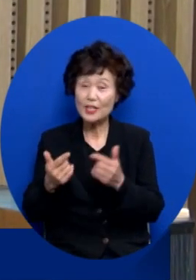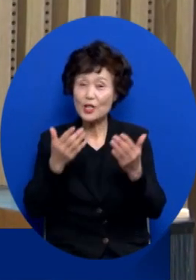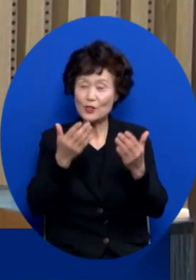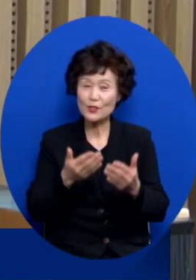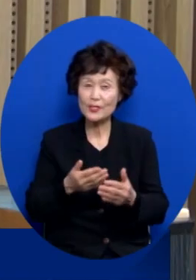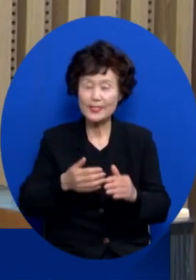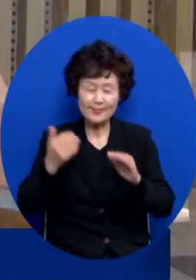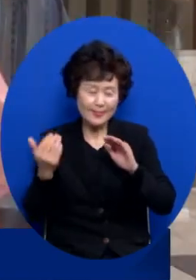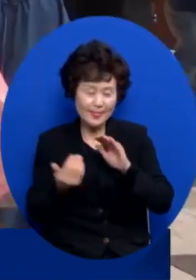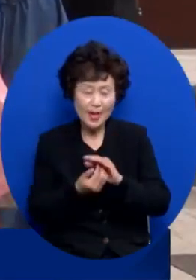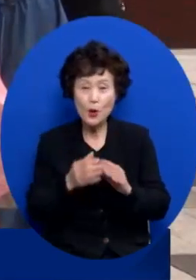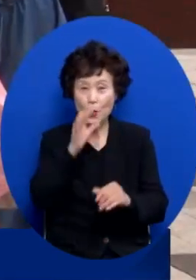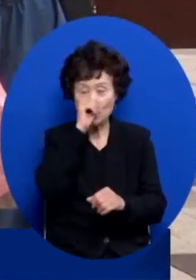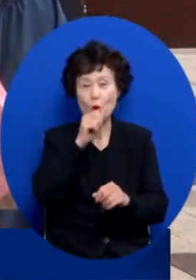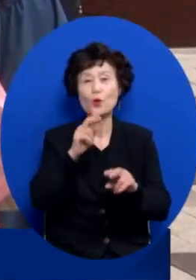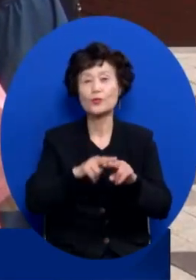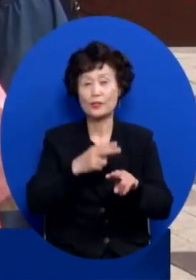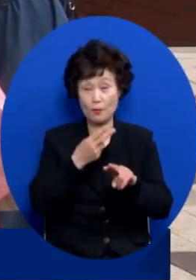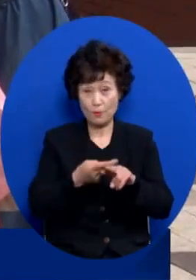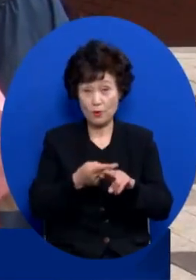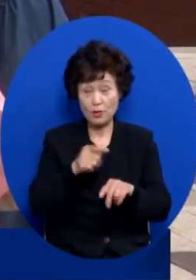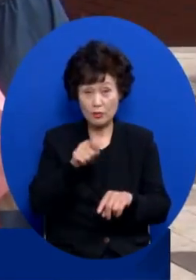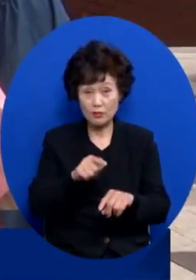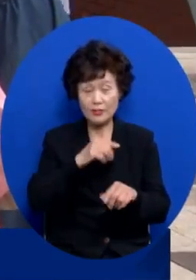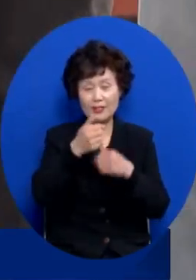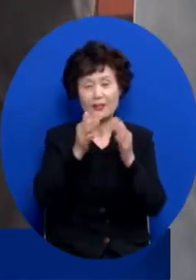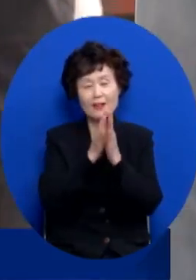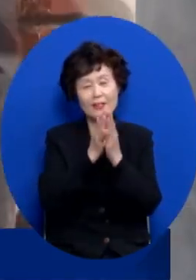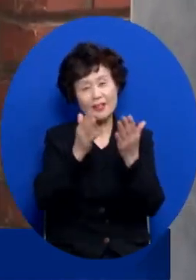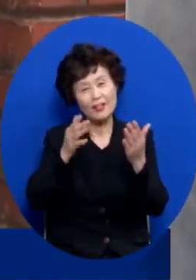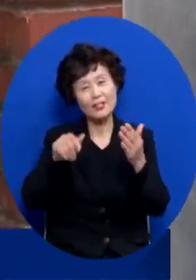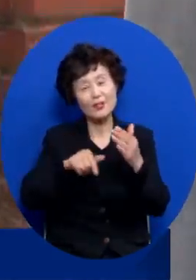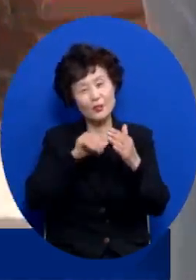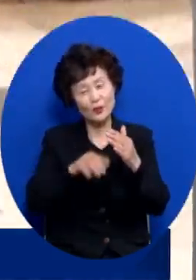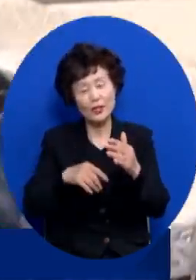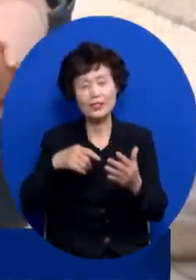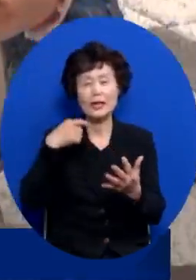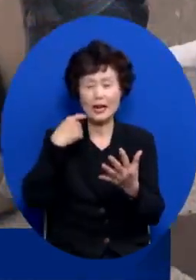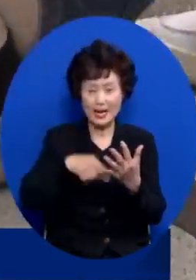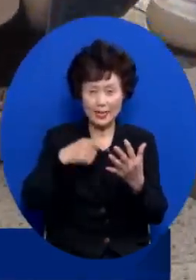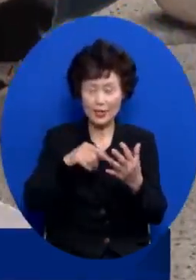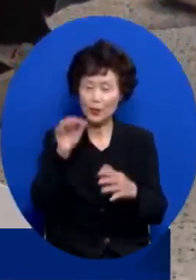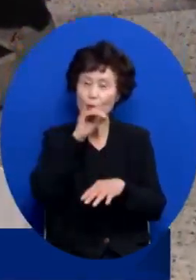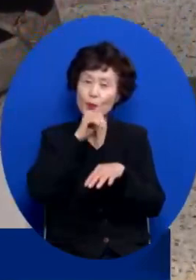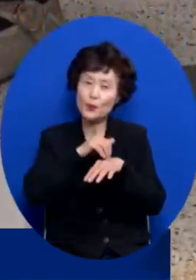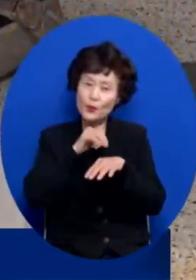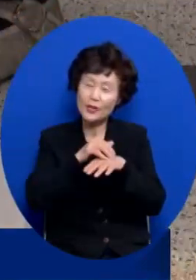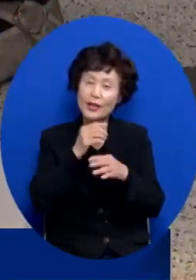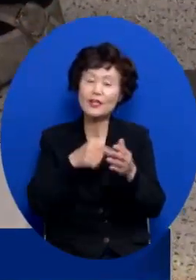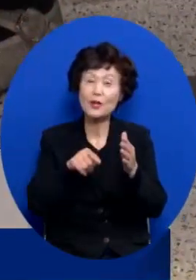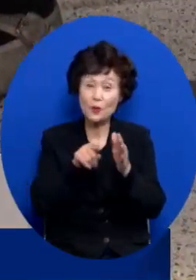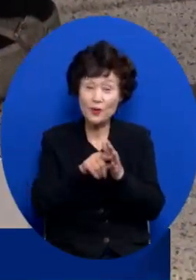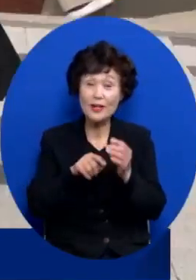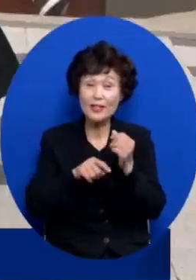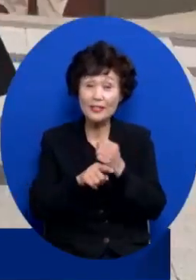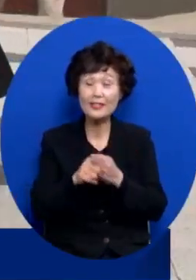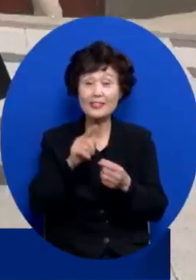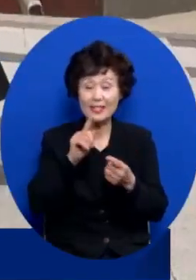최고의 선물입니다. 이것을 성경 안에서 교육하고 훈련하기 위한